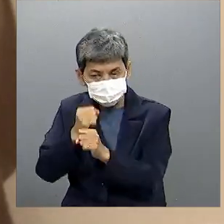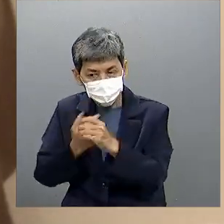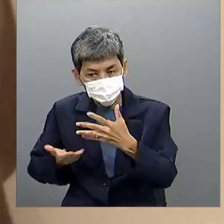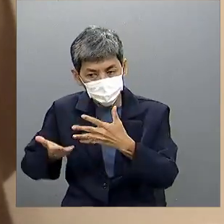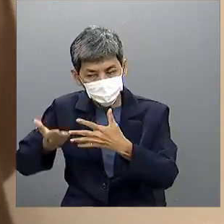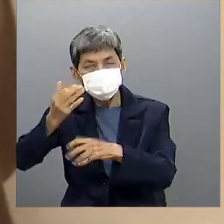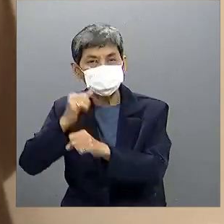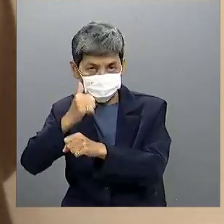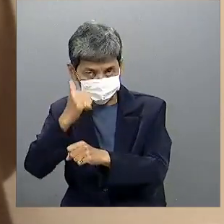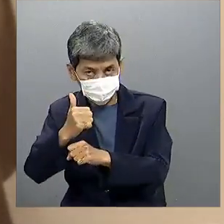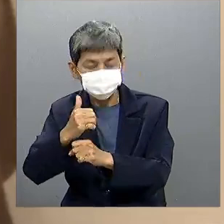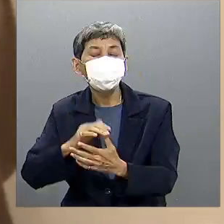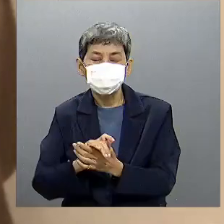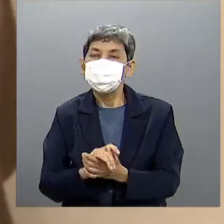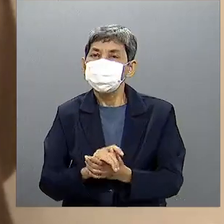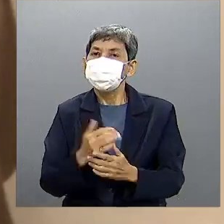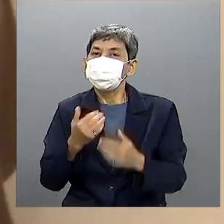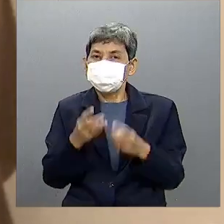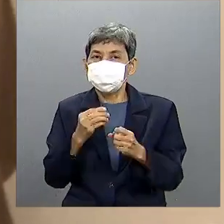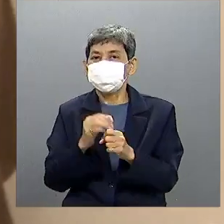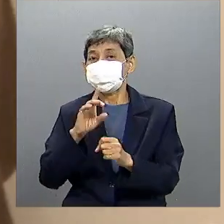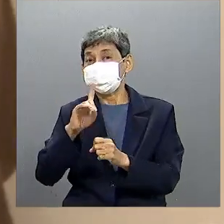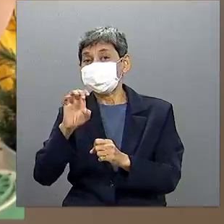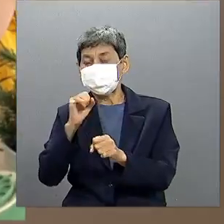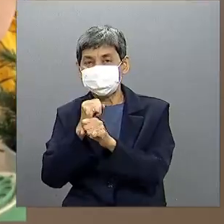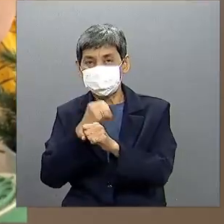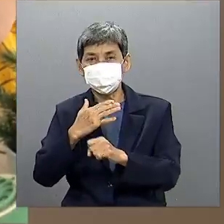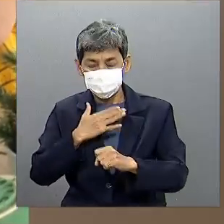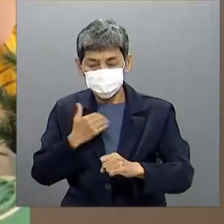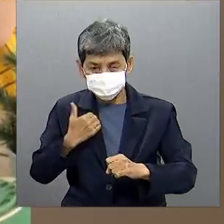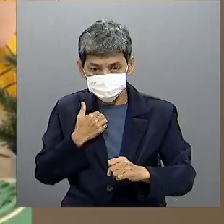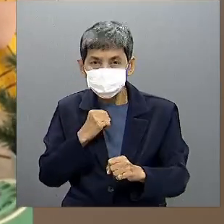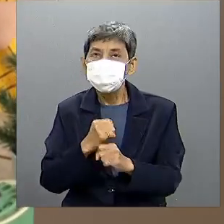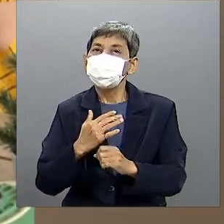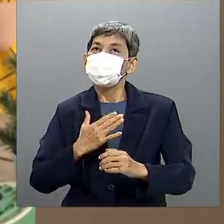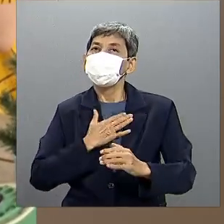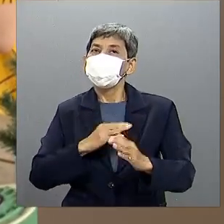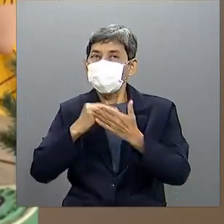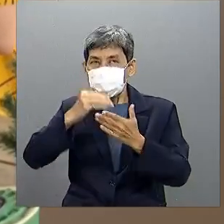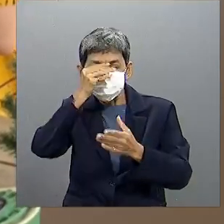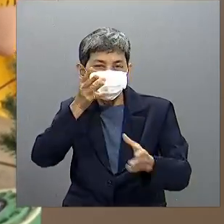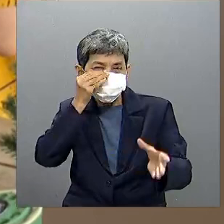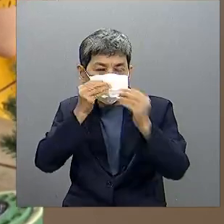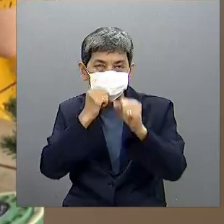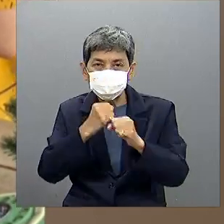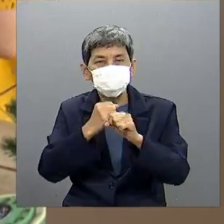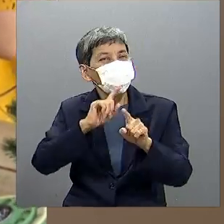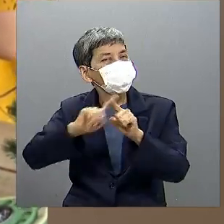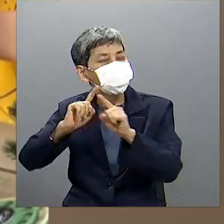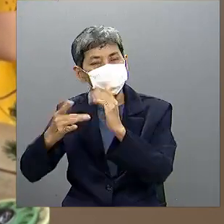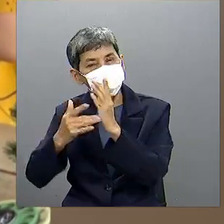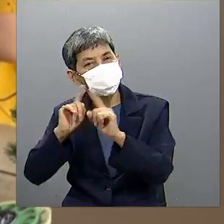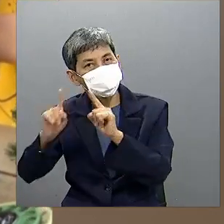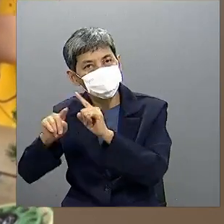ถูกต้องไหมส่วนdigital literacy เนี่ยจะทำให้เขาเนี่ยสามารถปรับตัวแล้วก็เรียนรู้ในการใช้เครื่องมือต่างๆได้ทีนี้นอกจากเรื่องทักษะ